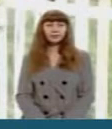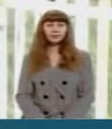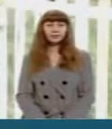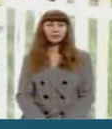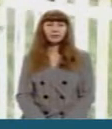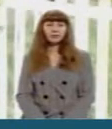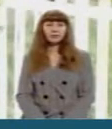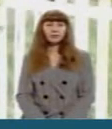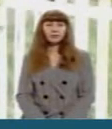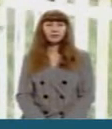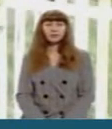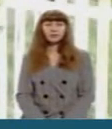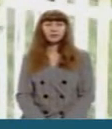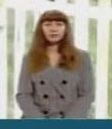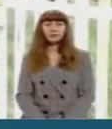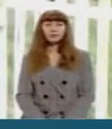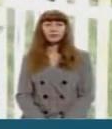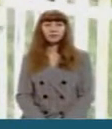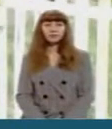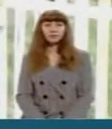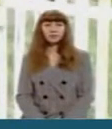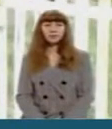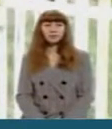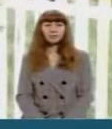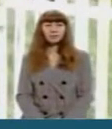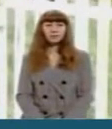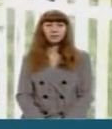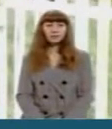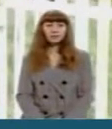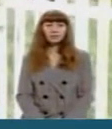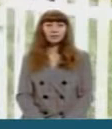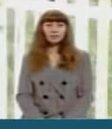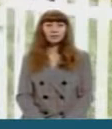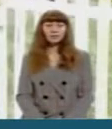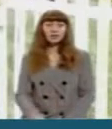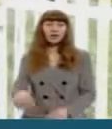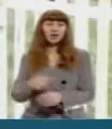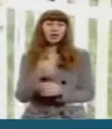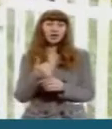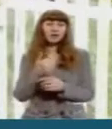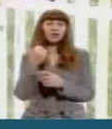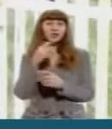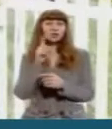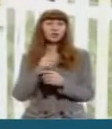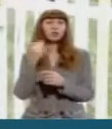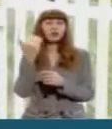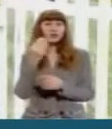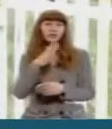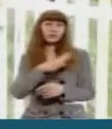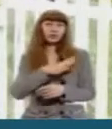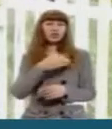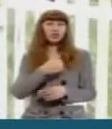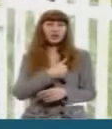Сарочин ауыл округін үлкен қып ұлғайттық. Сомен қадар осында әкімнің сайлауына